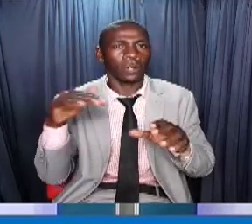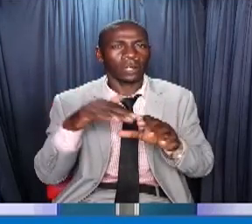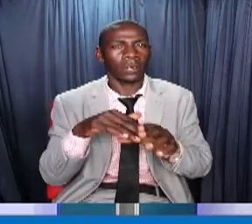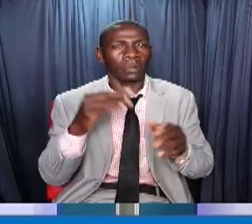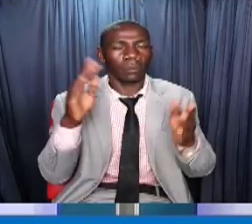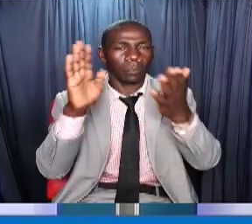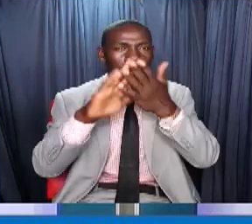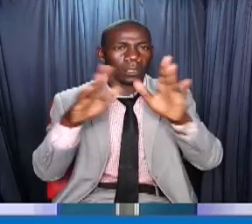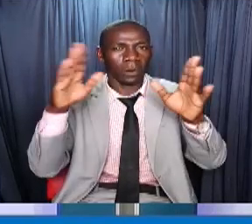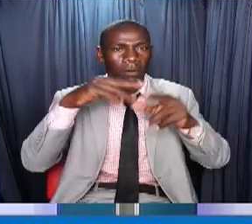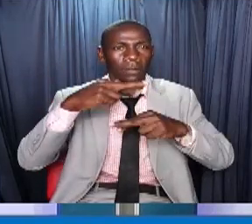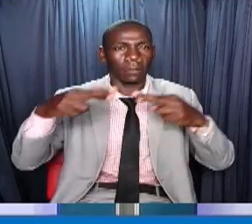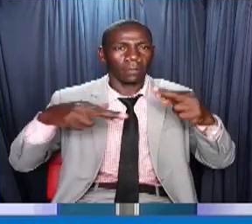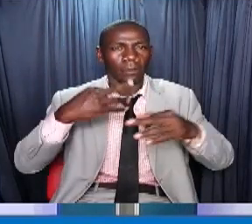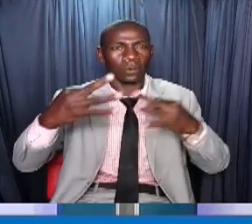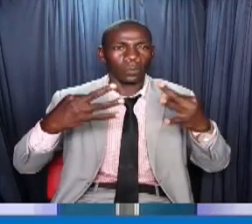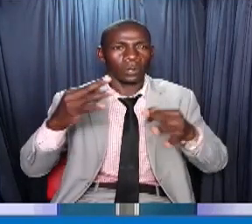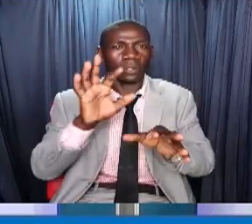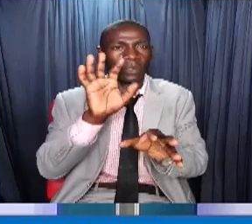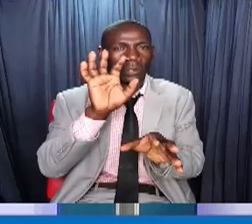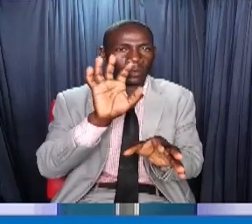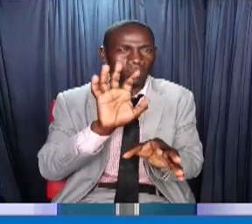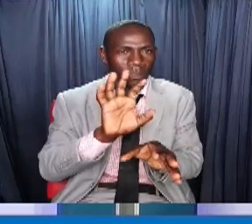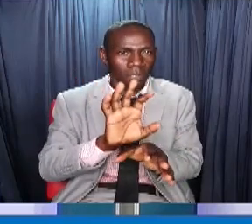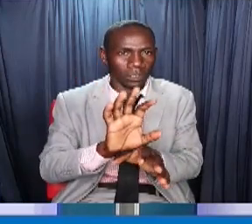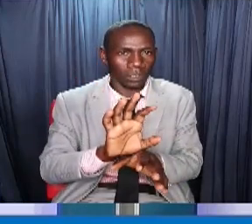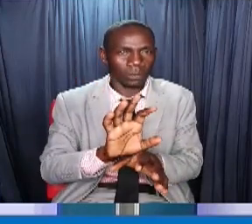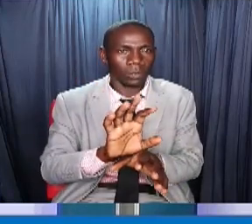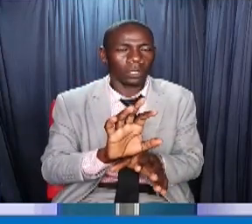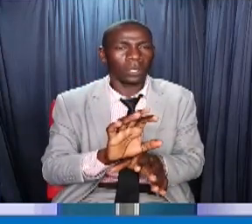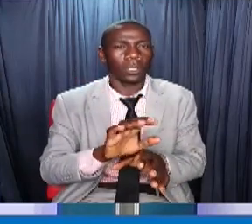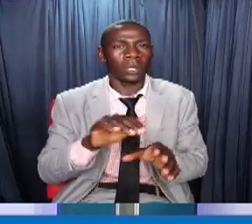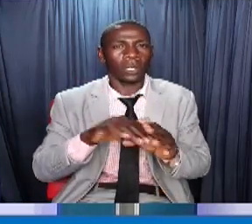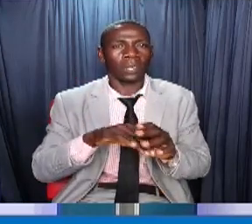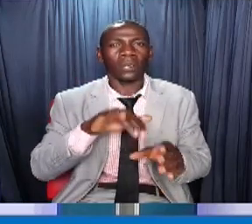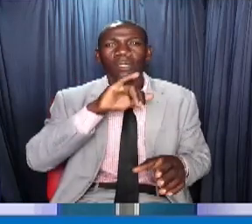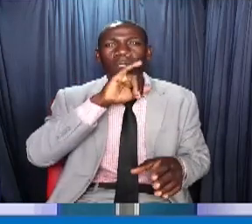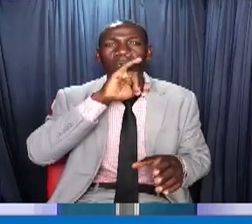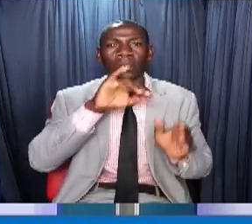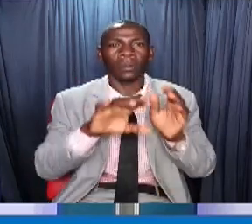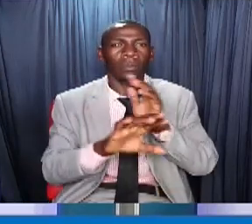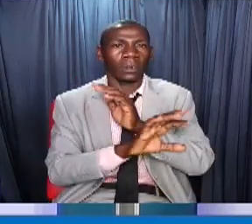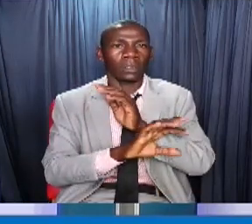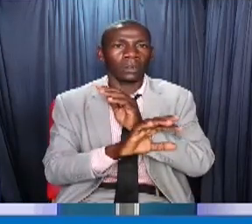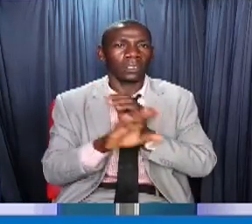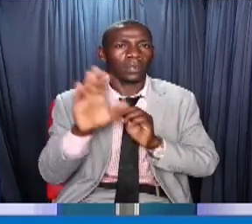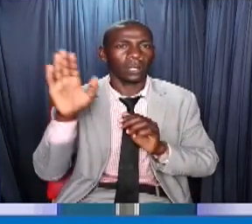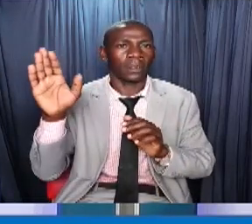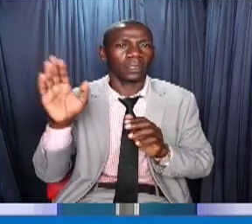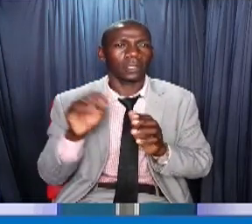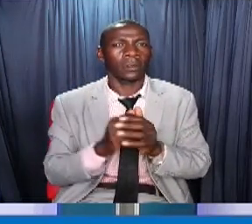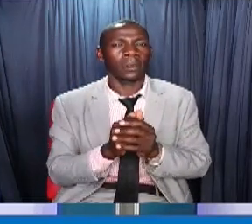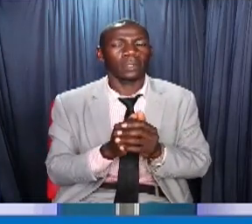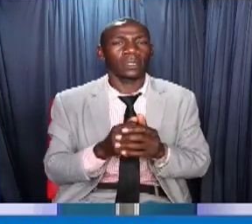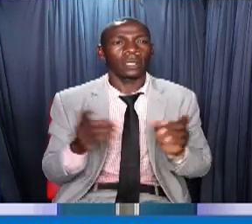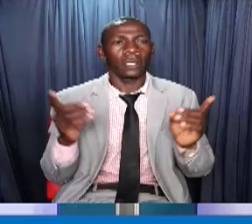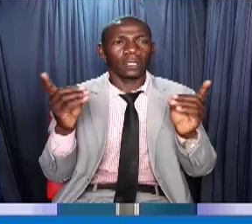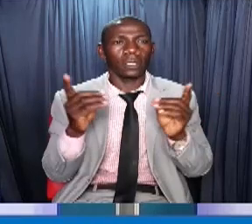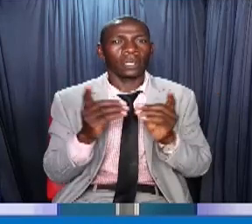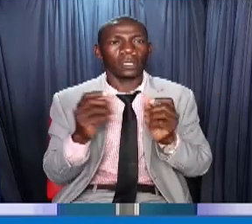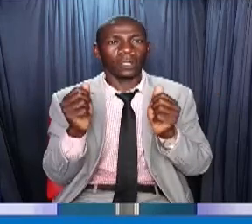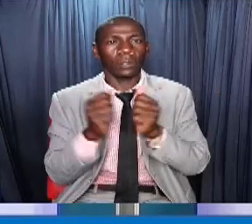katika kanisa la Miracle Revival Fellowship Pentecostal, tawi la Ngora, Uganda. Leo